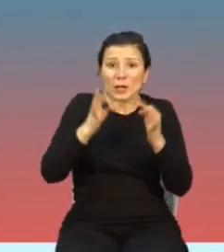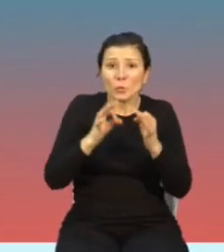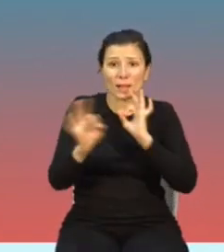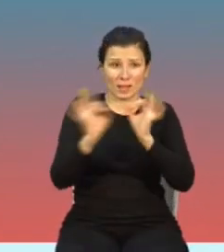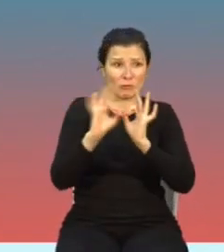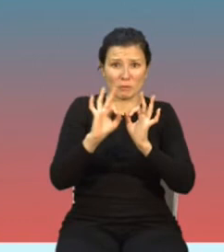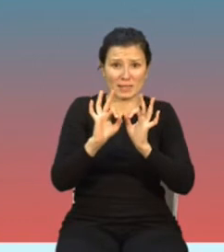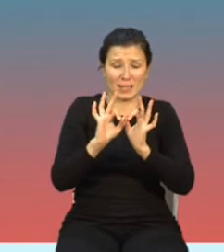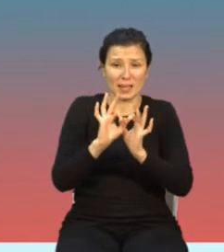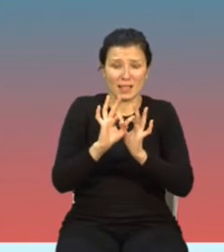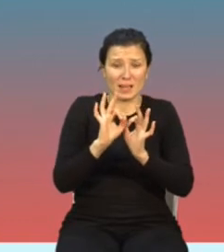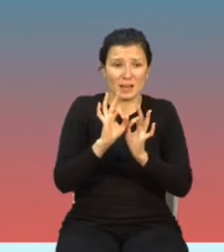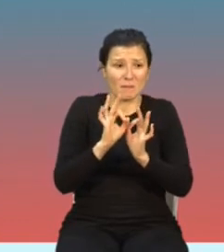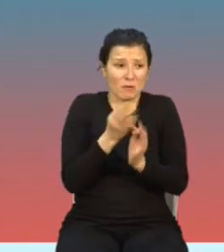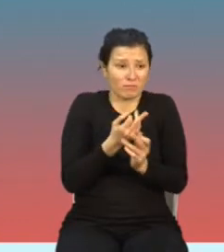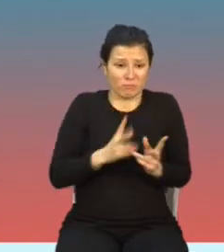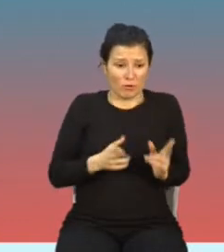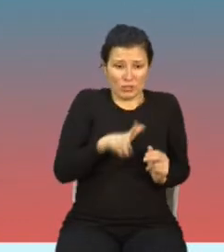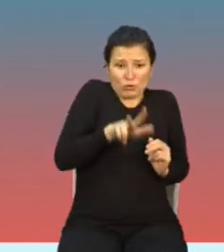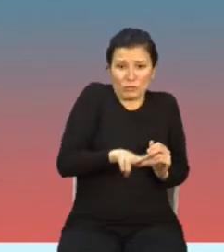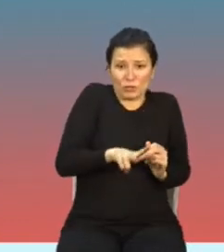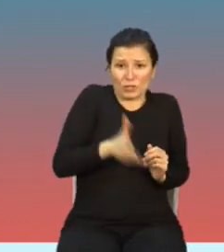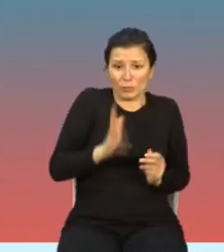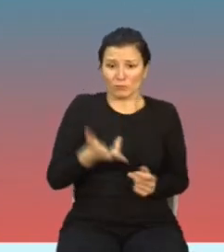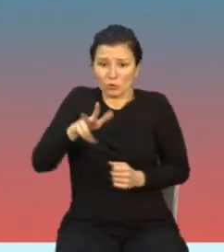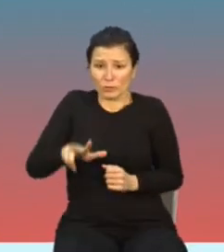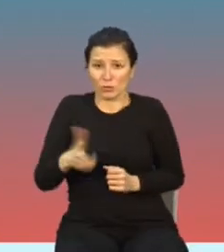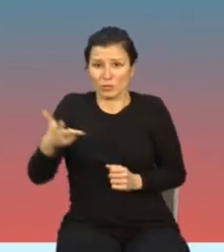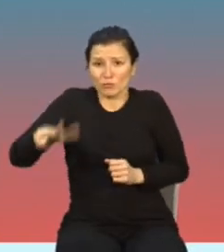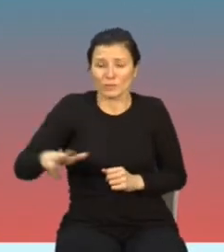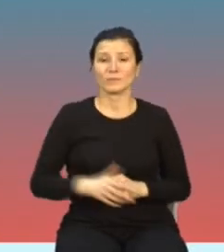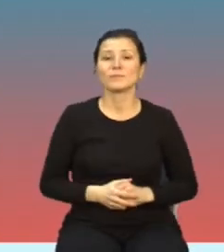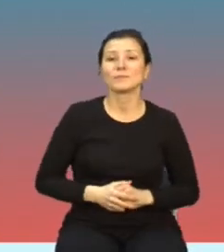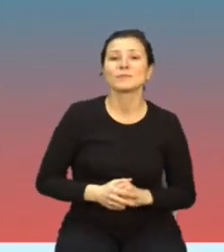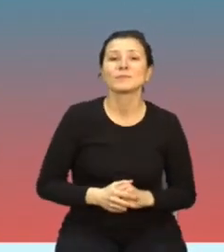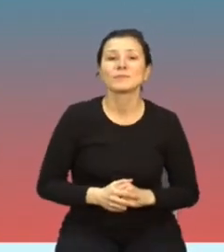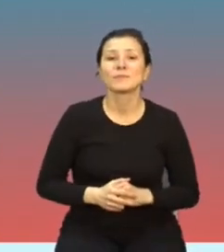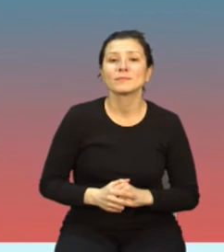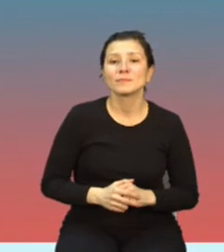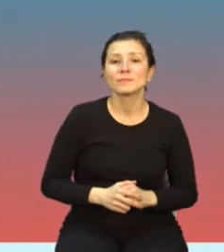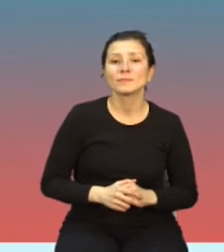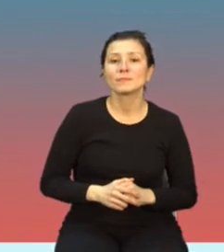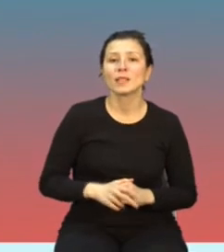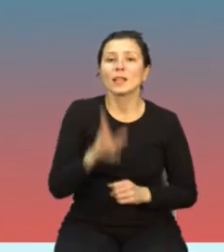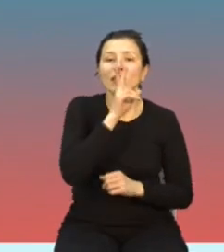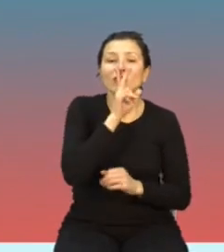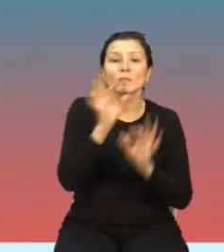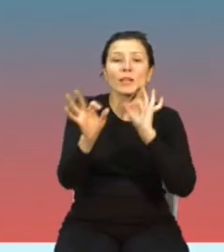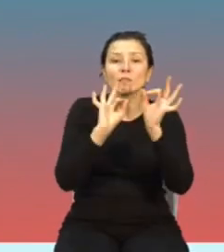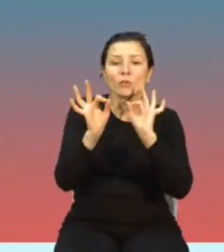I wyniki obliczeń są podawane w zielonym kółku. I też